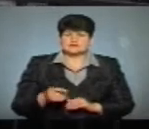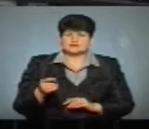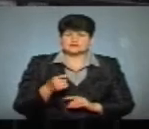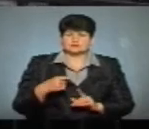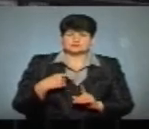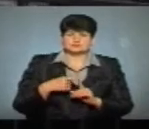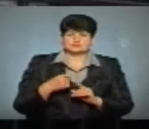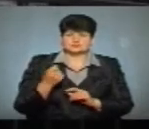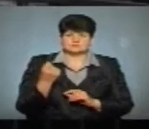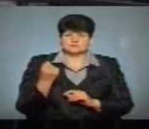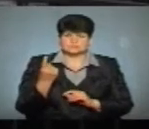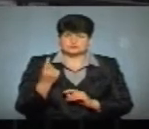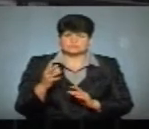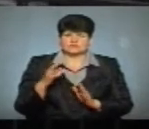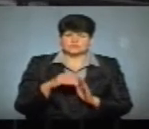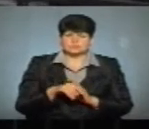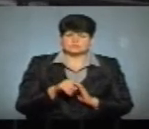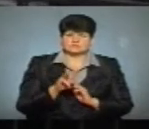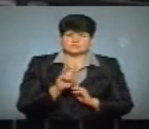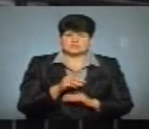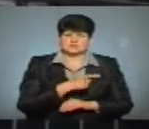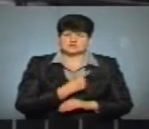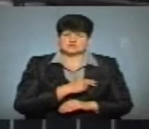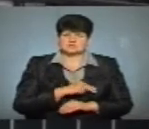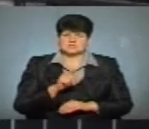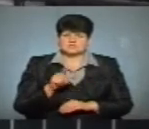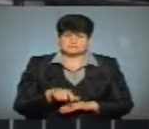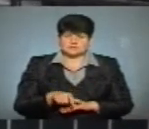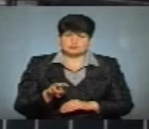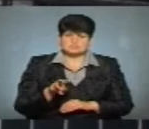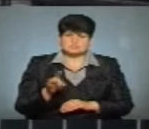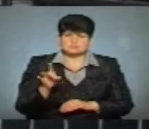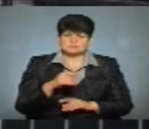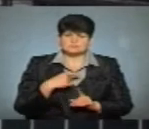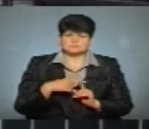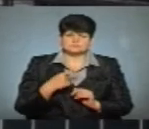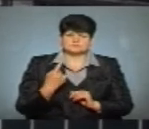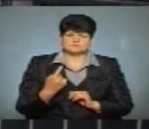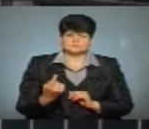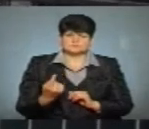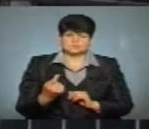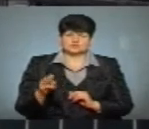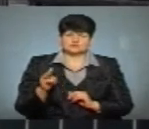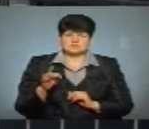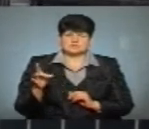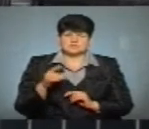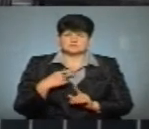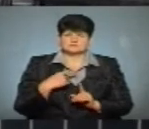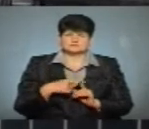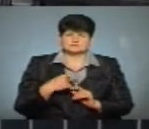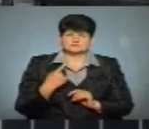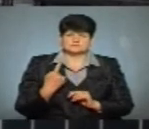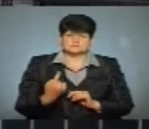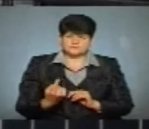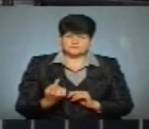Тернопіль 11, в тому числі 3 медичних працівники, Монастирський район 1, Шумський район 1, в